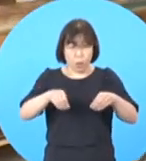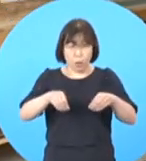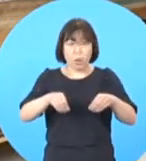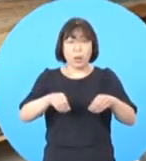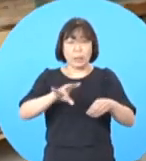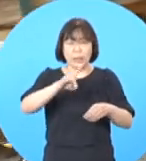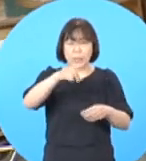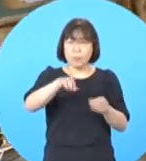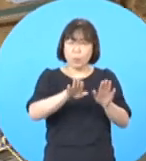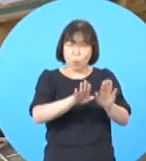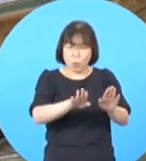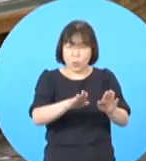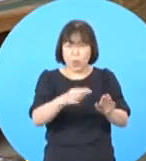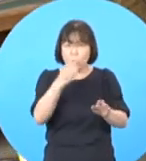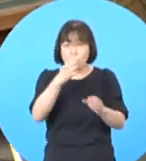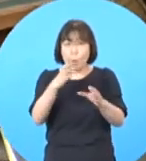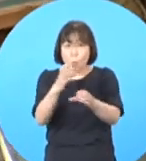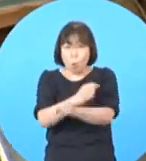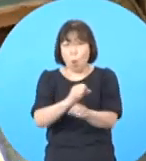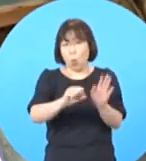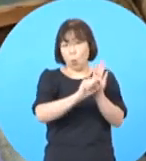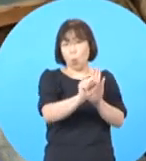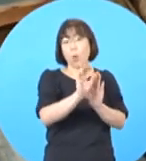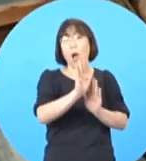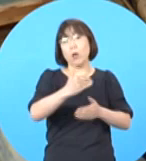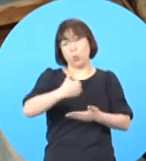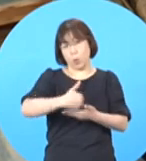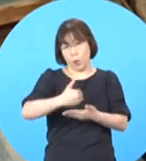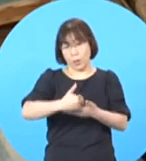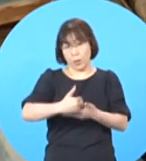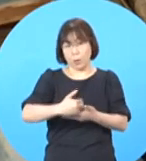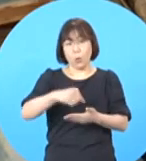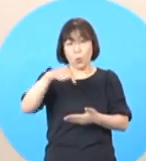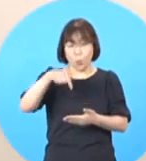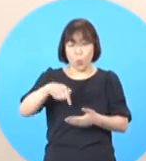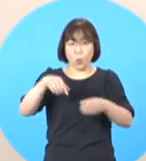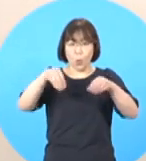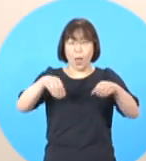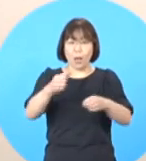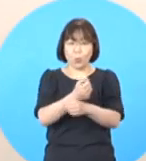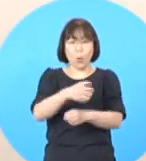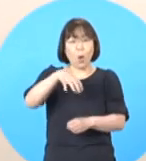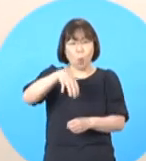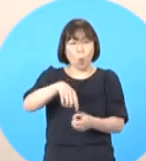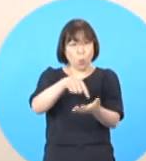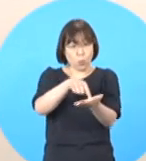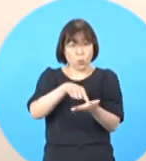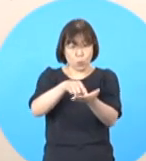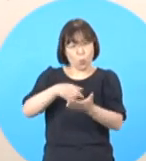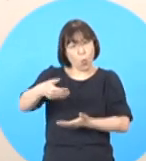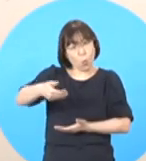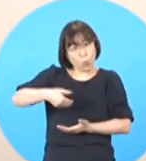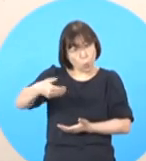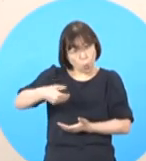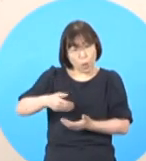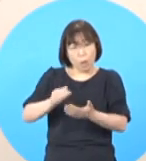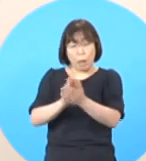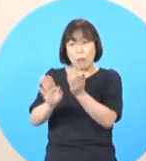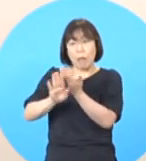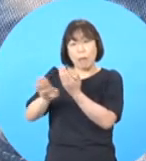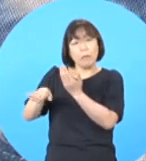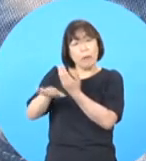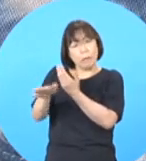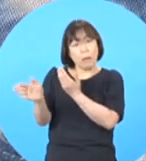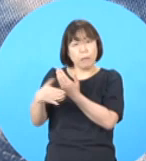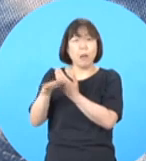抗菌や消臭効果があると言われており、この藍染め工房には注文や問い合わせが県外からも寄せられています